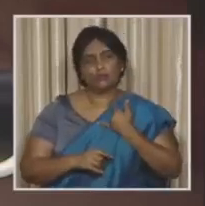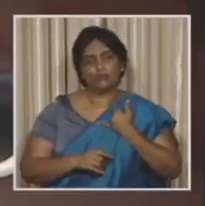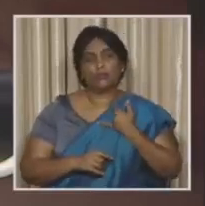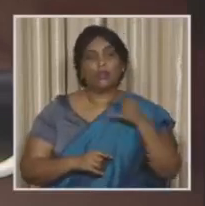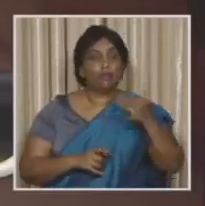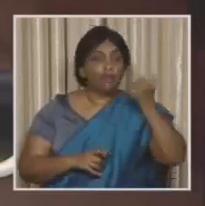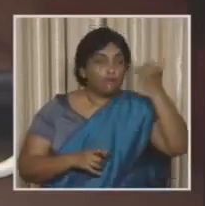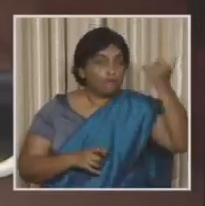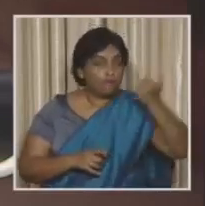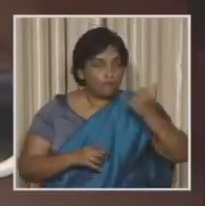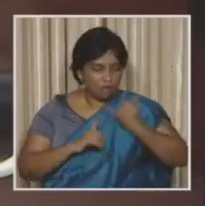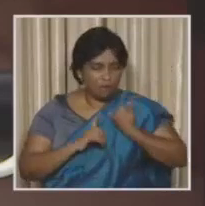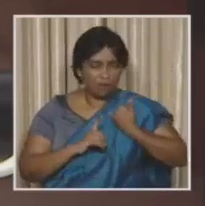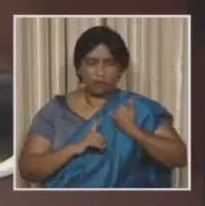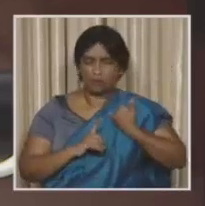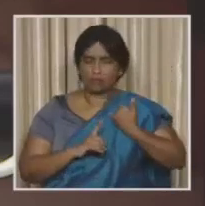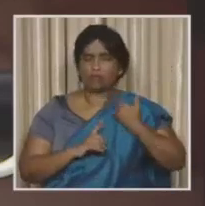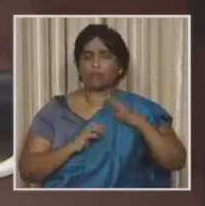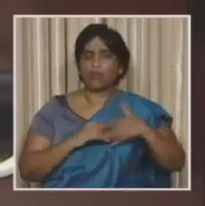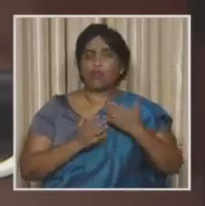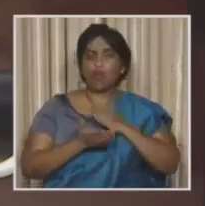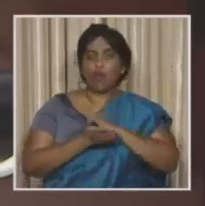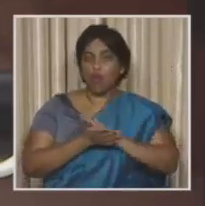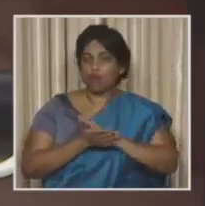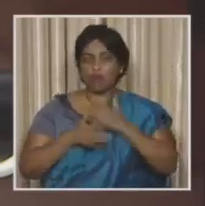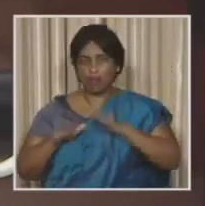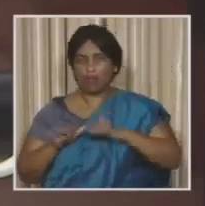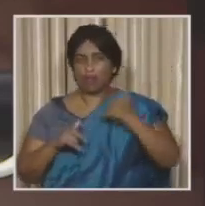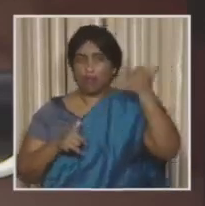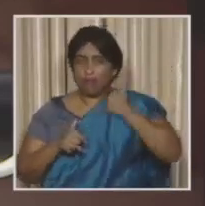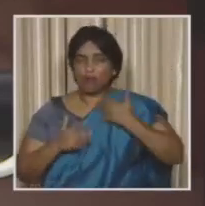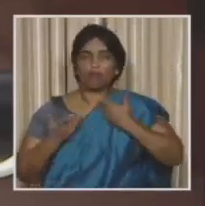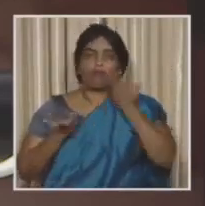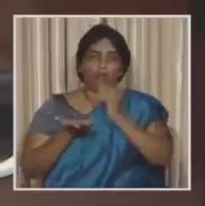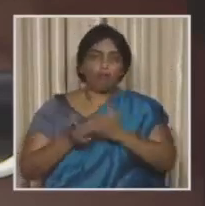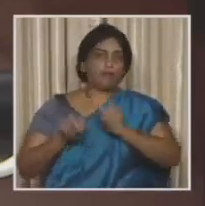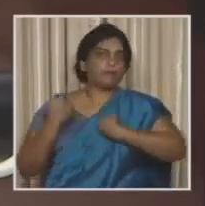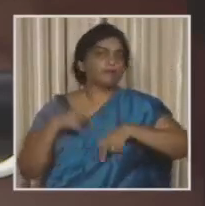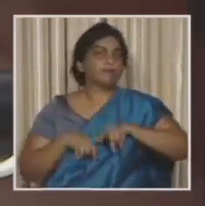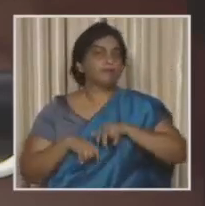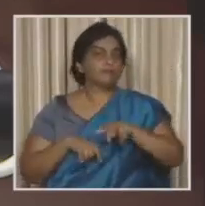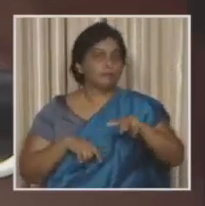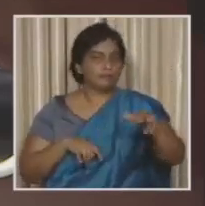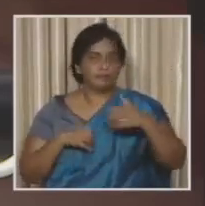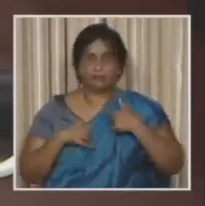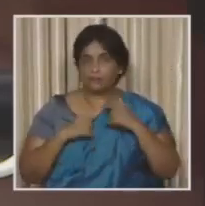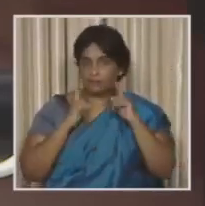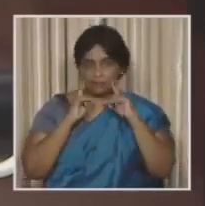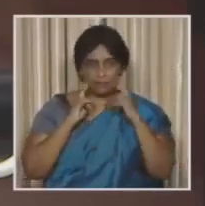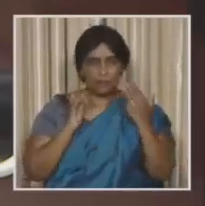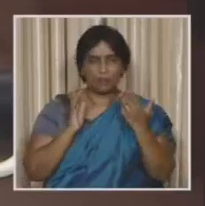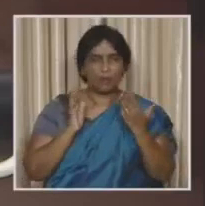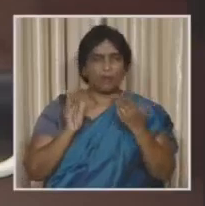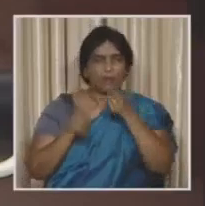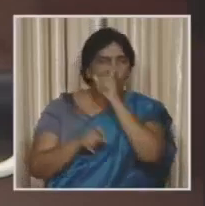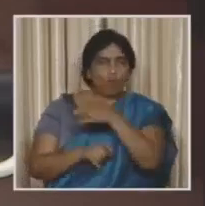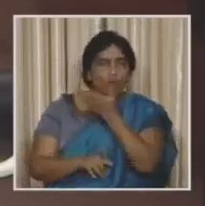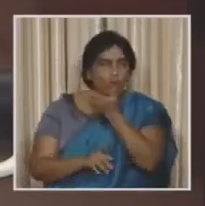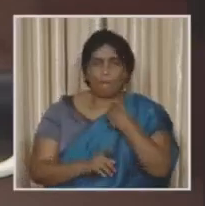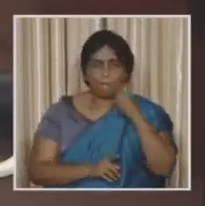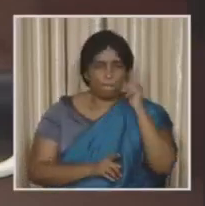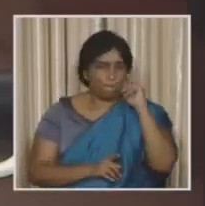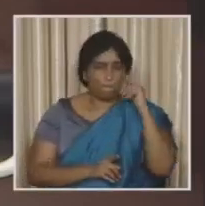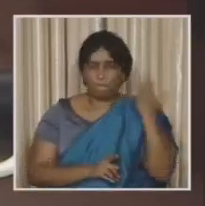ඒ දුරකථන ඇමතුමෙන් පසු ඔහු හෝටලෙන් එළියට එනවා. ඒ වගේම මා දන්නේ මම මවුලව මවු දන්නෙත් නෑ, කවුද දන්නෙත්